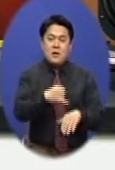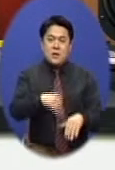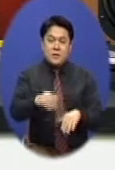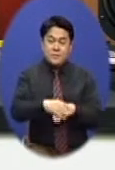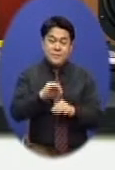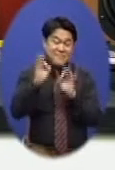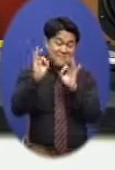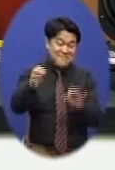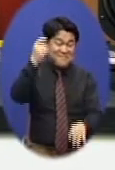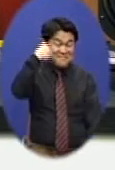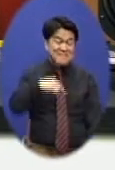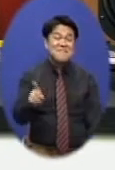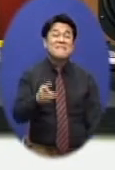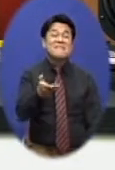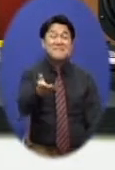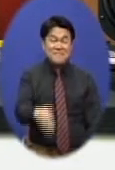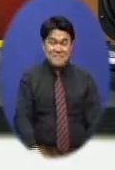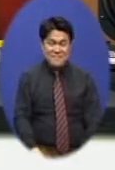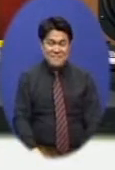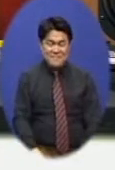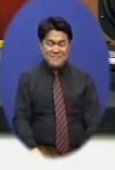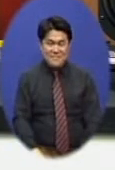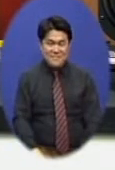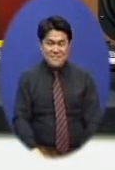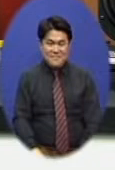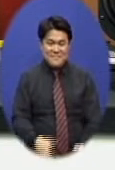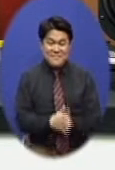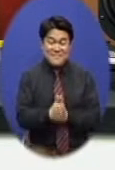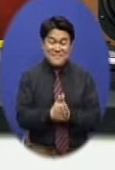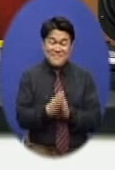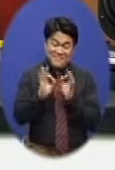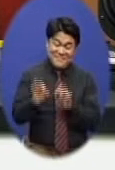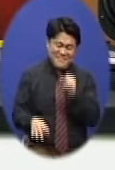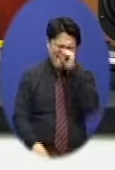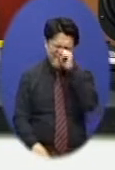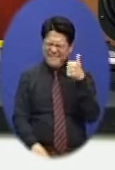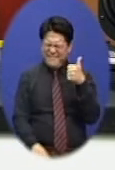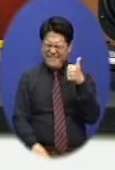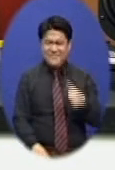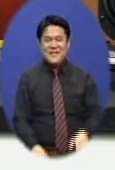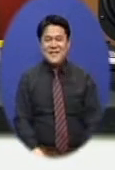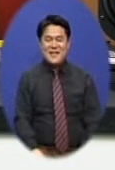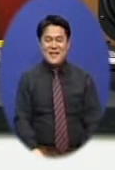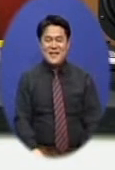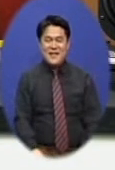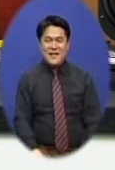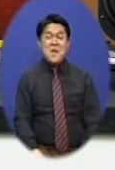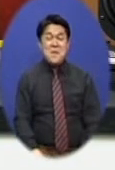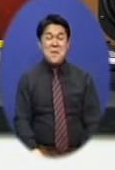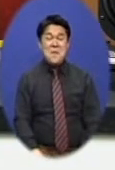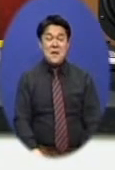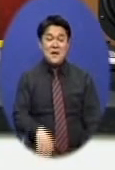손자들 봤을 때 어떻습니까? 어떤 기분이 들어요? 좋죠. 완전 기분 좋으니까. 네. 네.